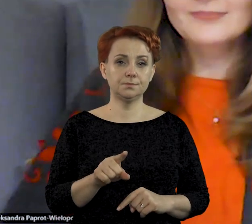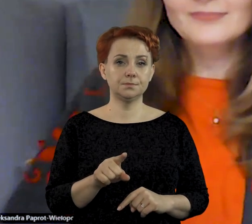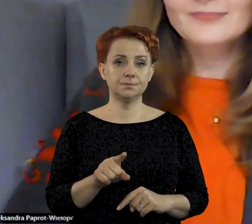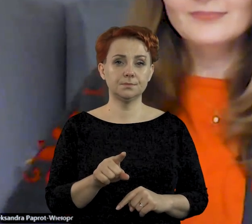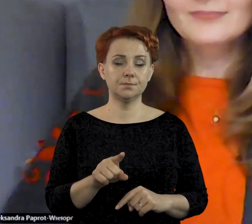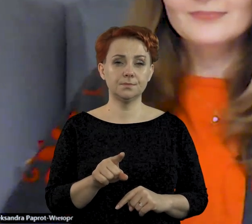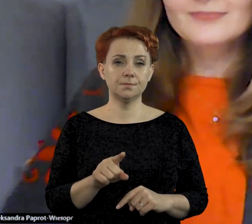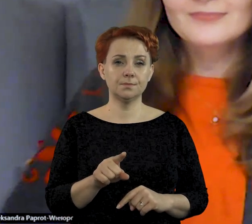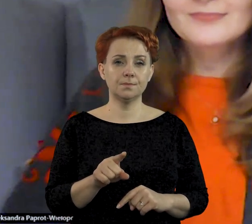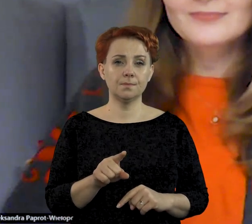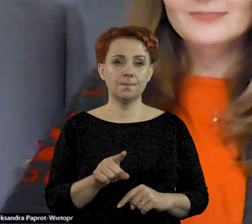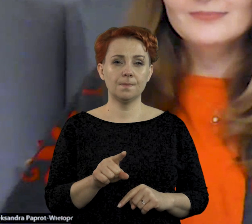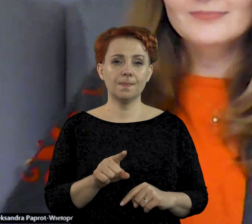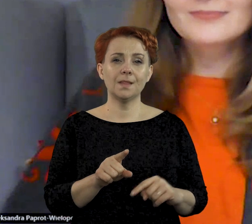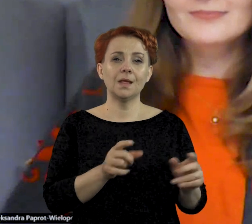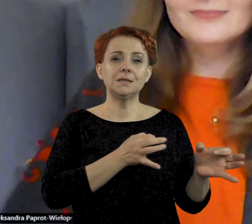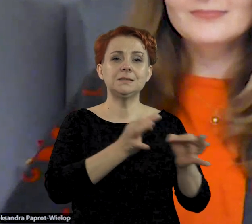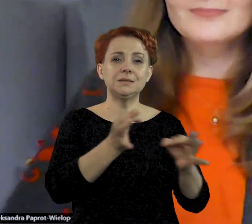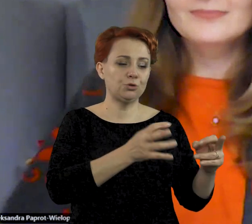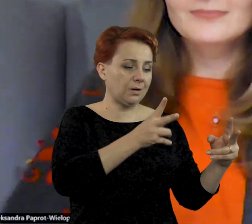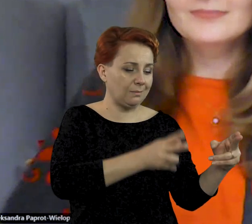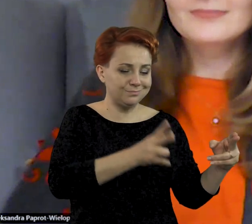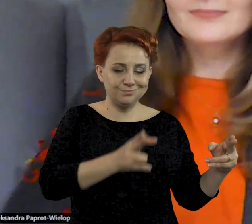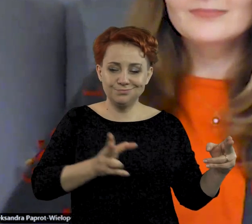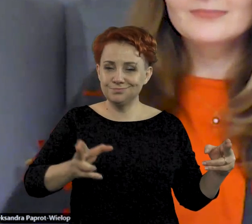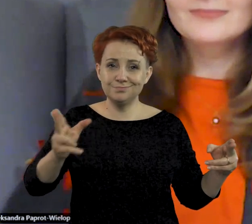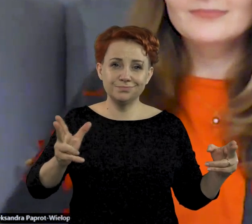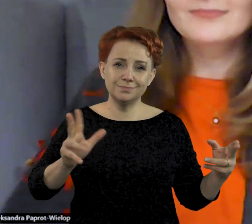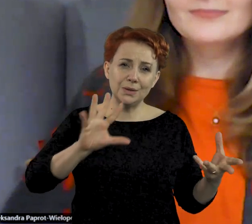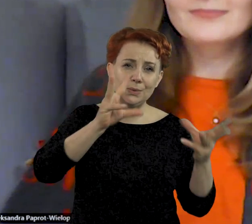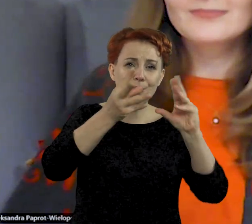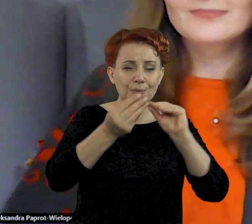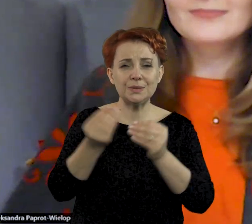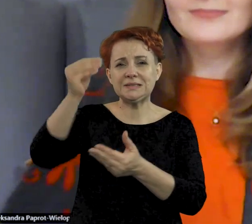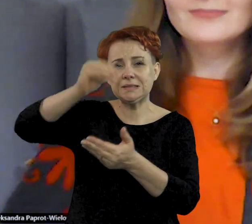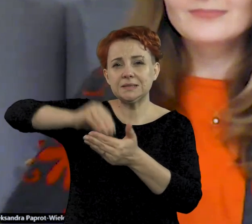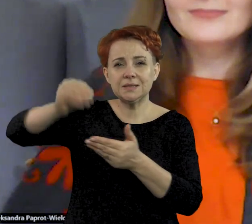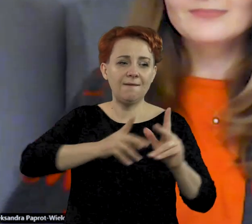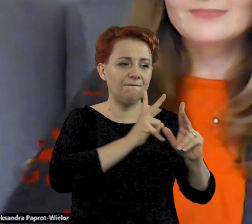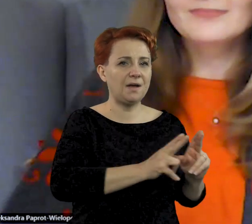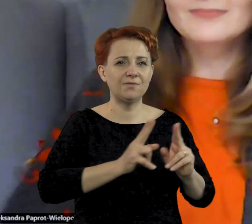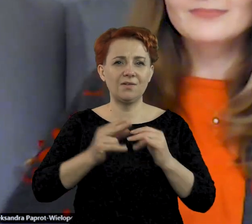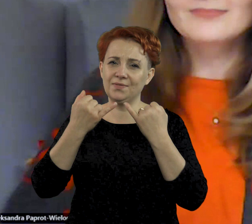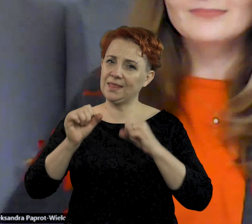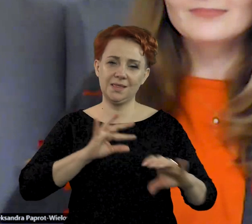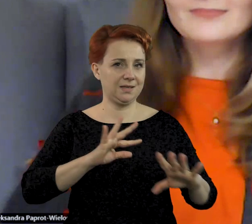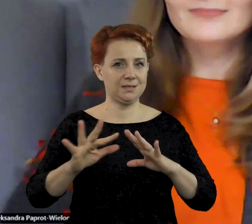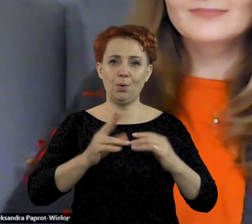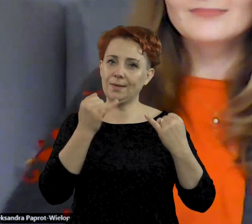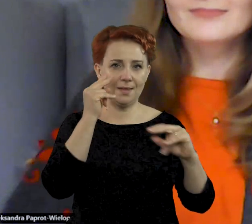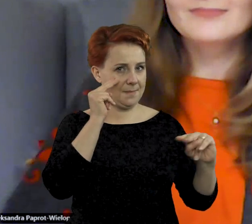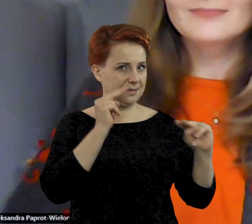bardzo zbornych ujęć historycznych, które gdzieś starają się odtworzyć tą faktografię w zupełnie nowym świetle.